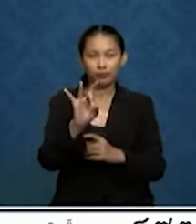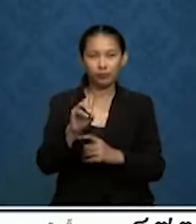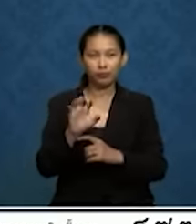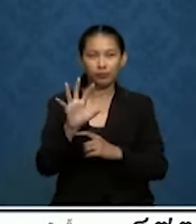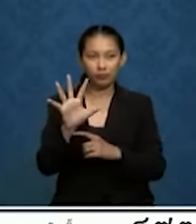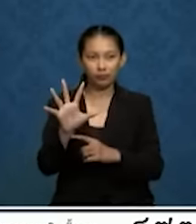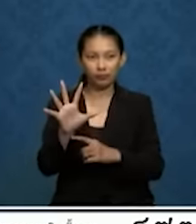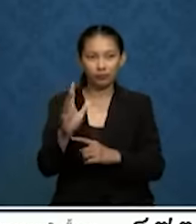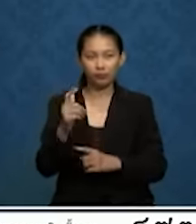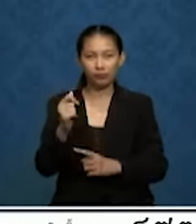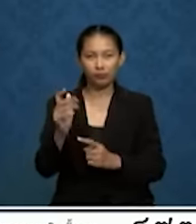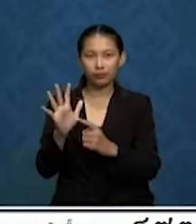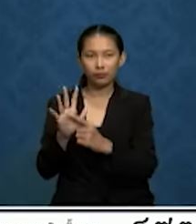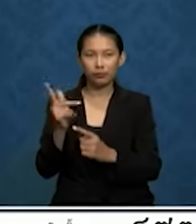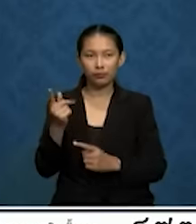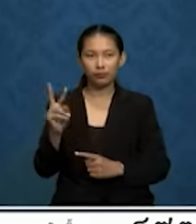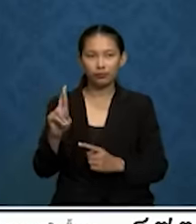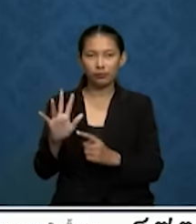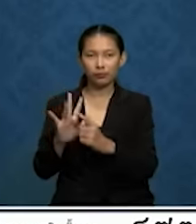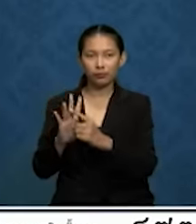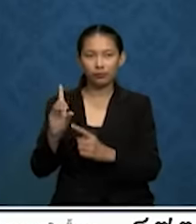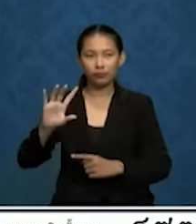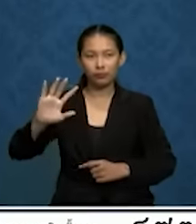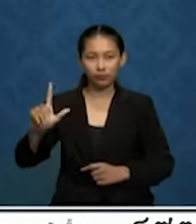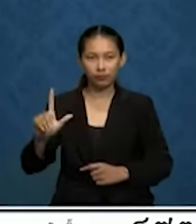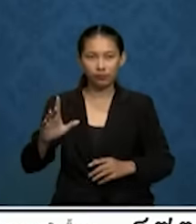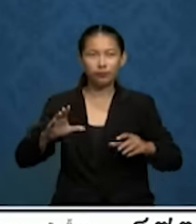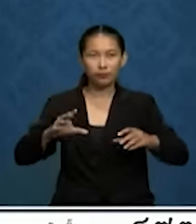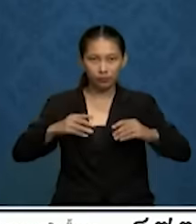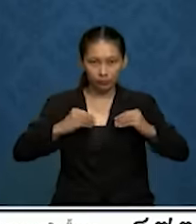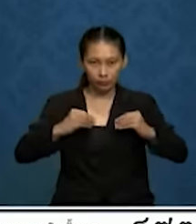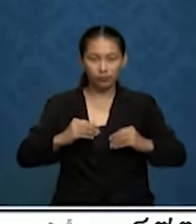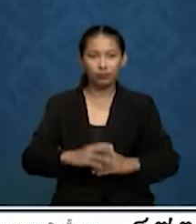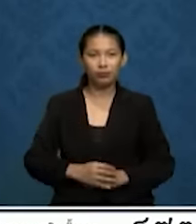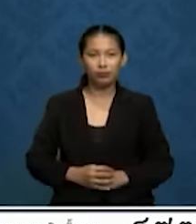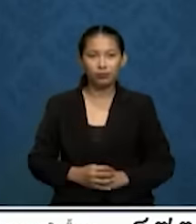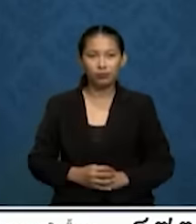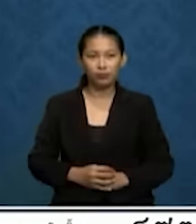485นายอัครเดชวงพิทักษ์โรจ เห็นชอบครับ